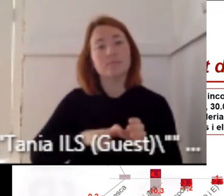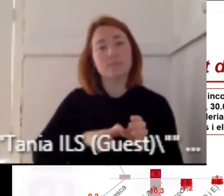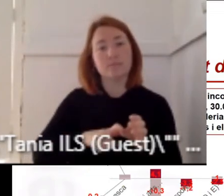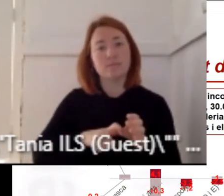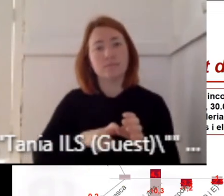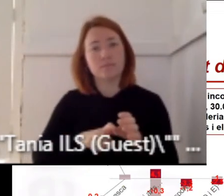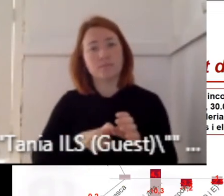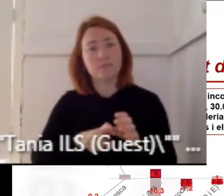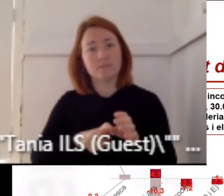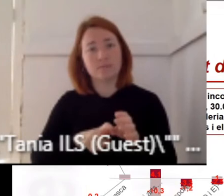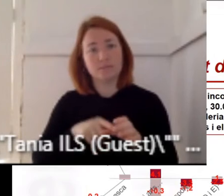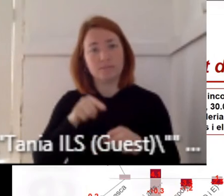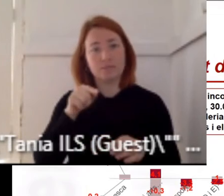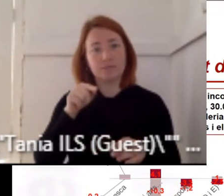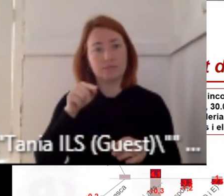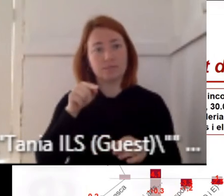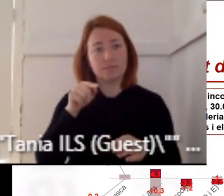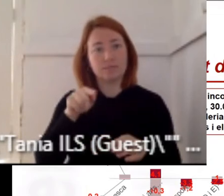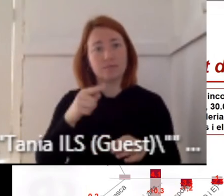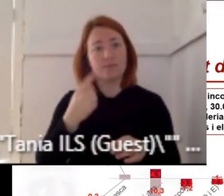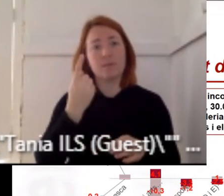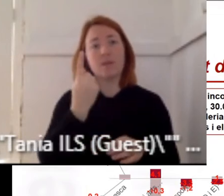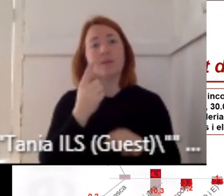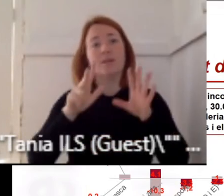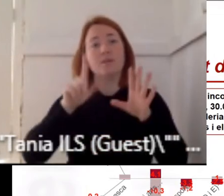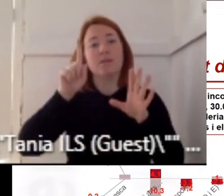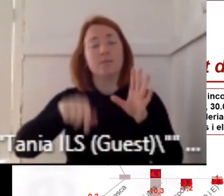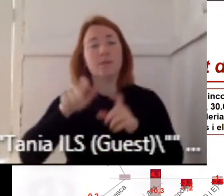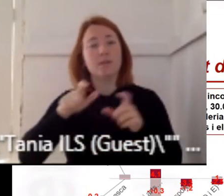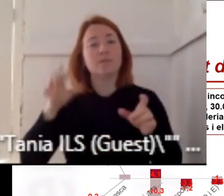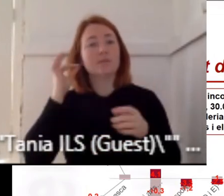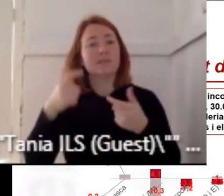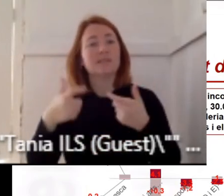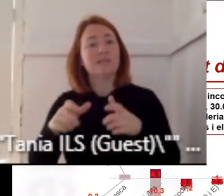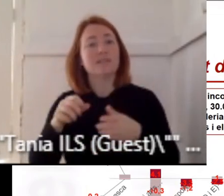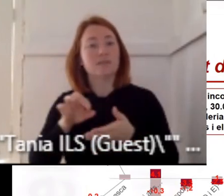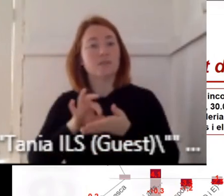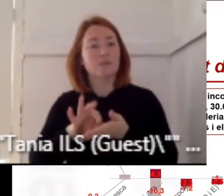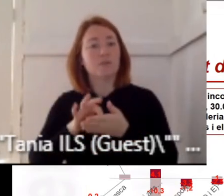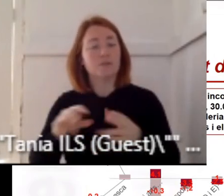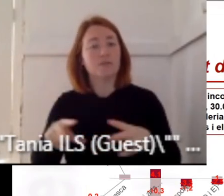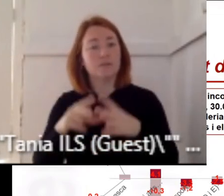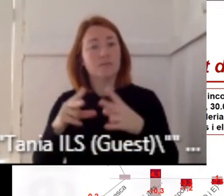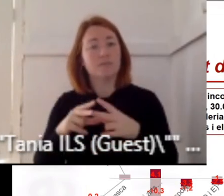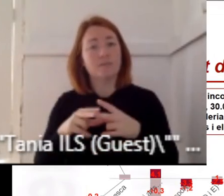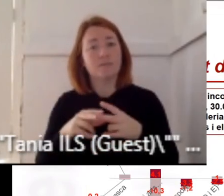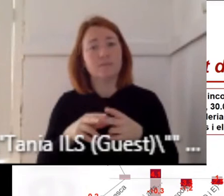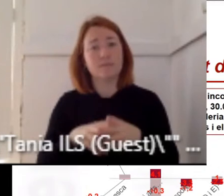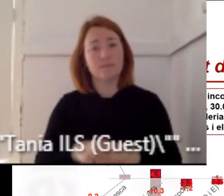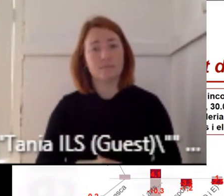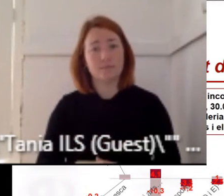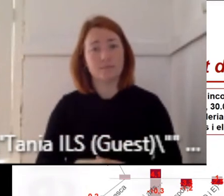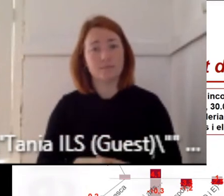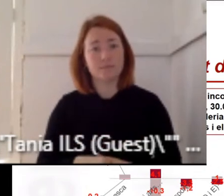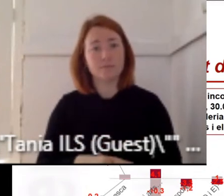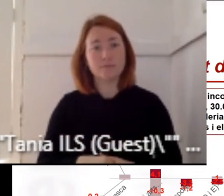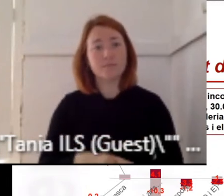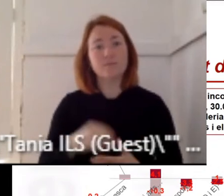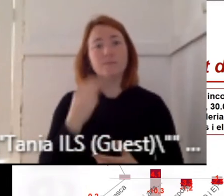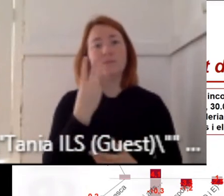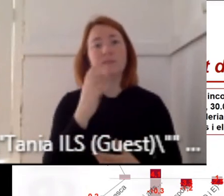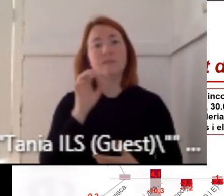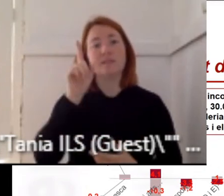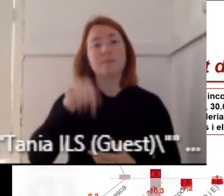de 2020 en el sector de la sanitat i dels serveis socials, 30.000 dones han perdut la feina en el món de la cultura i dels esports